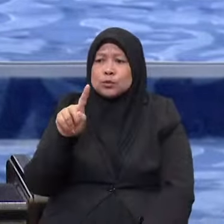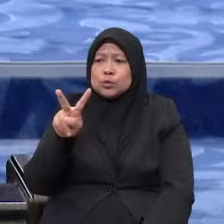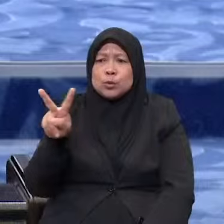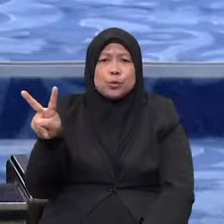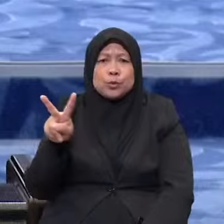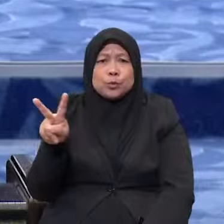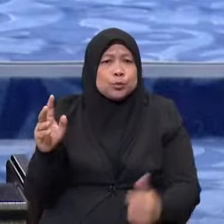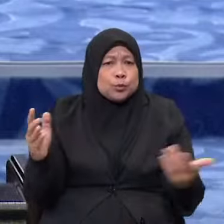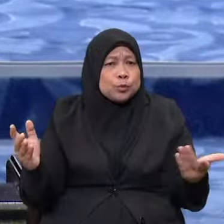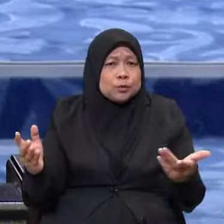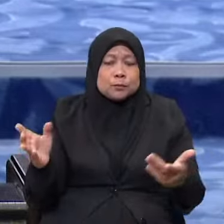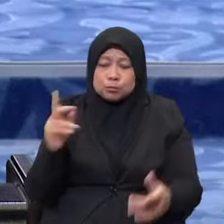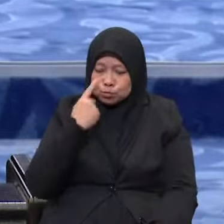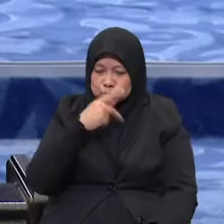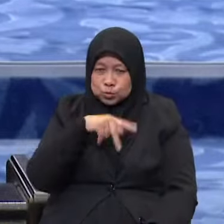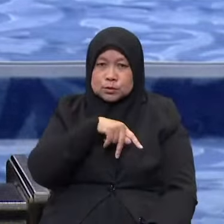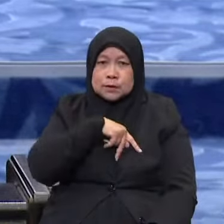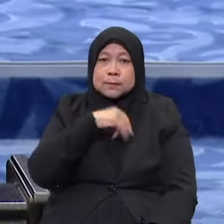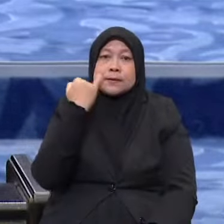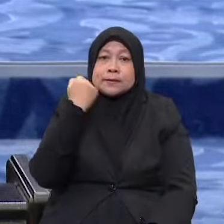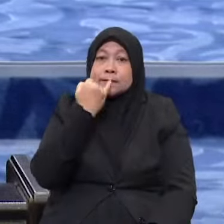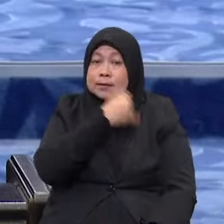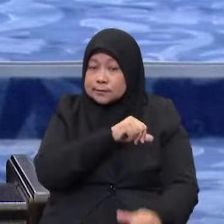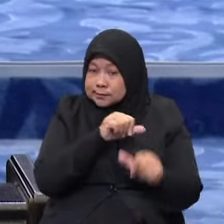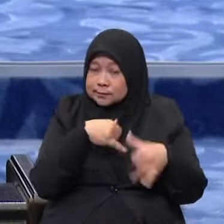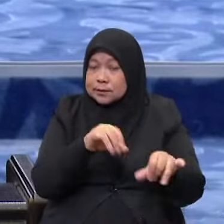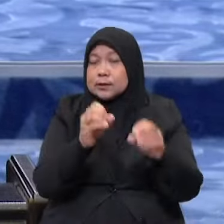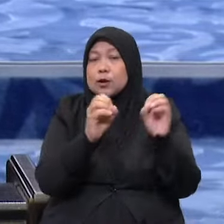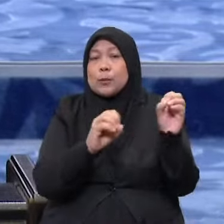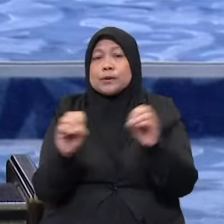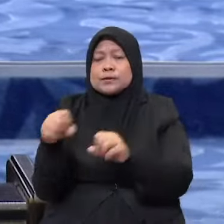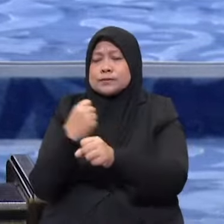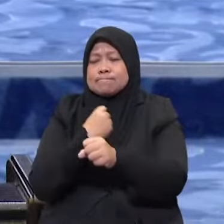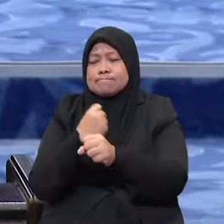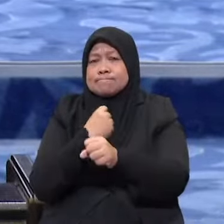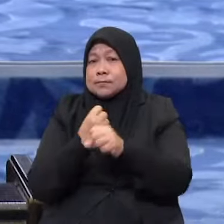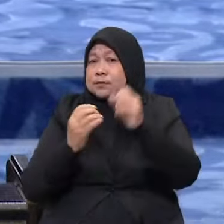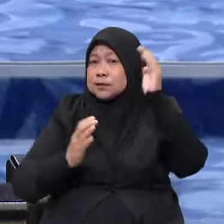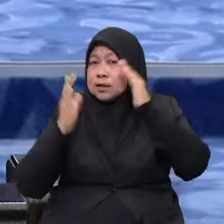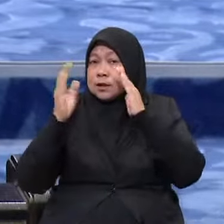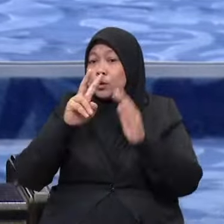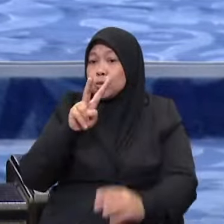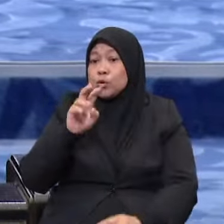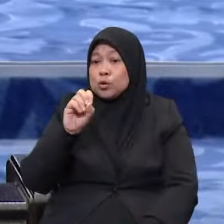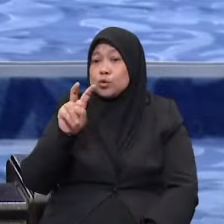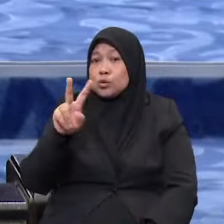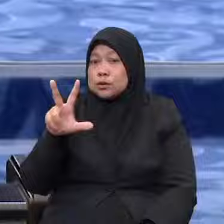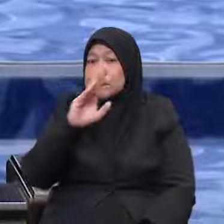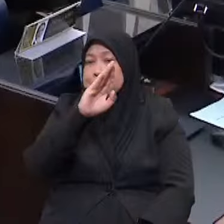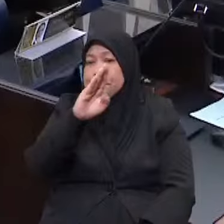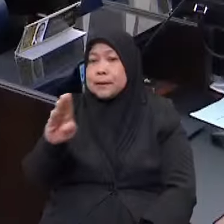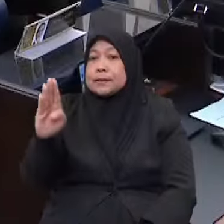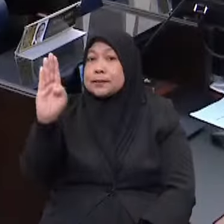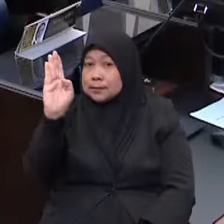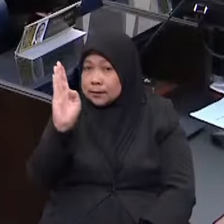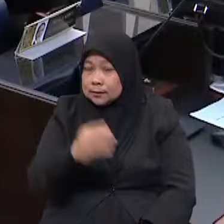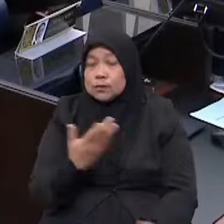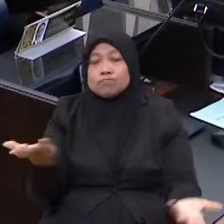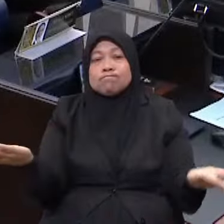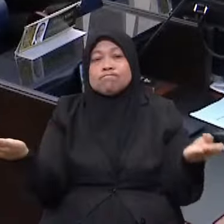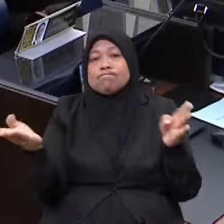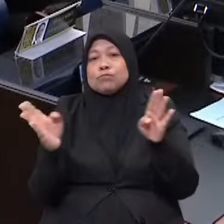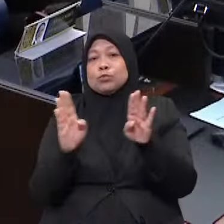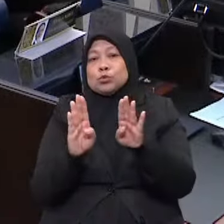21-22 syarikat milik Israel masih operasi di Malaysia. 2023 kita batalkan